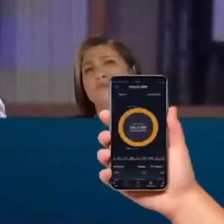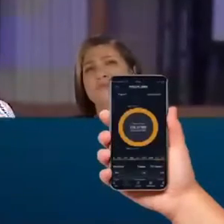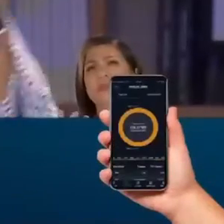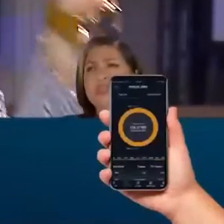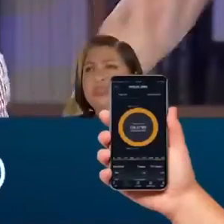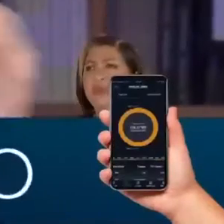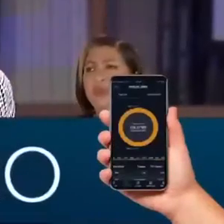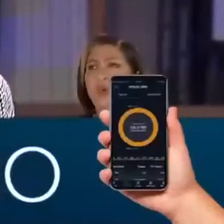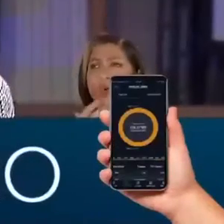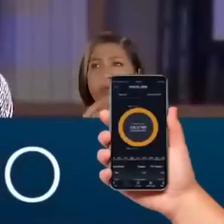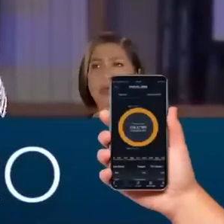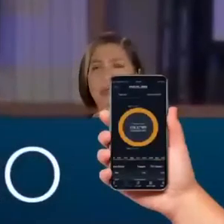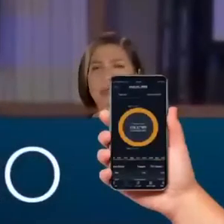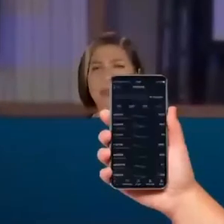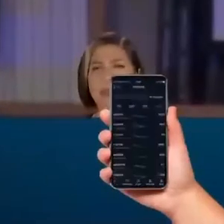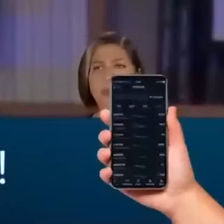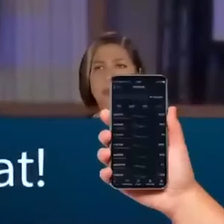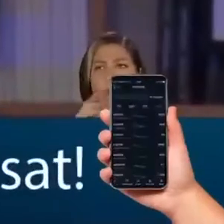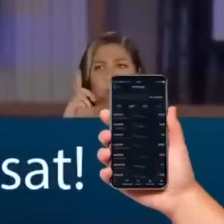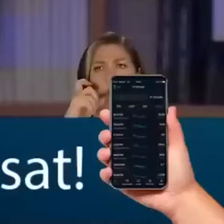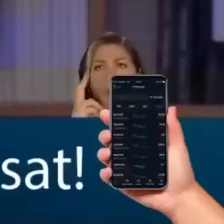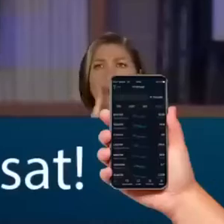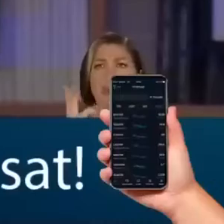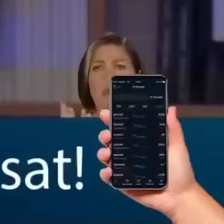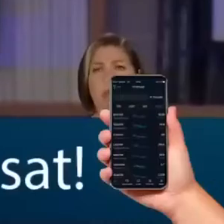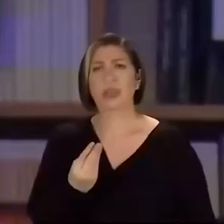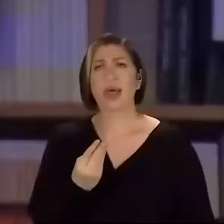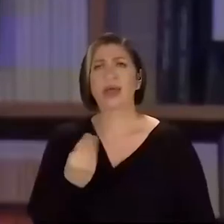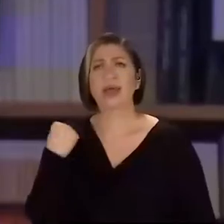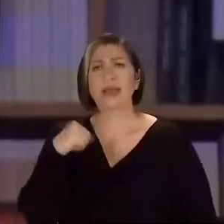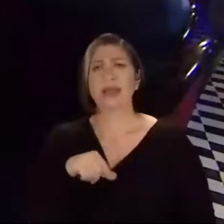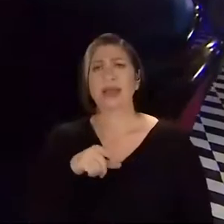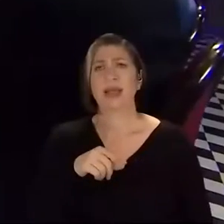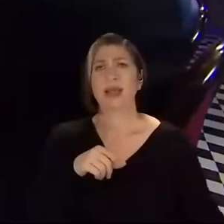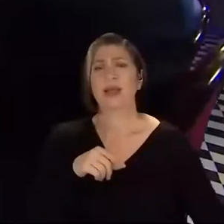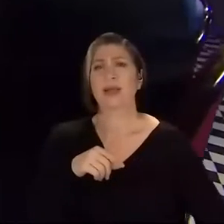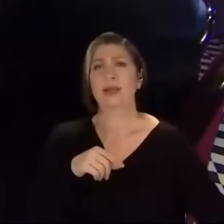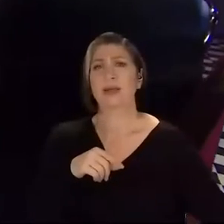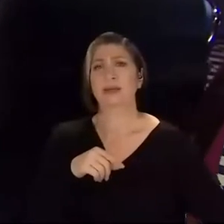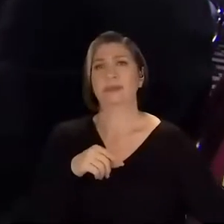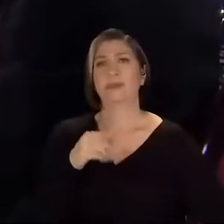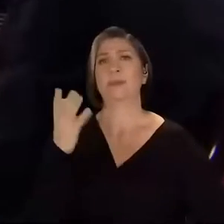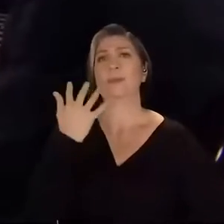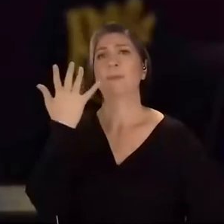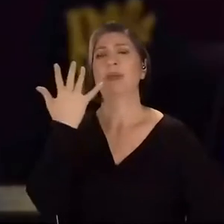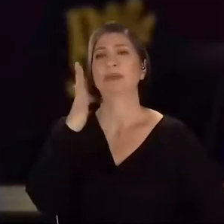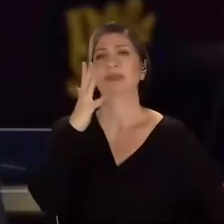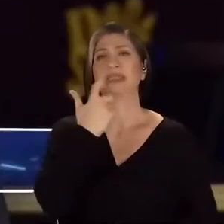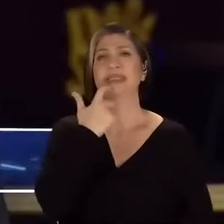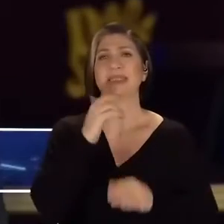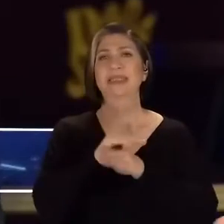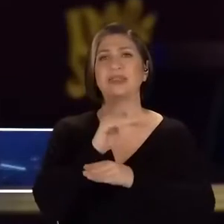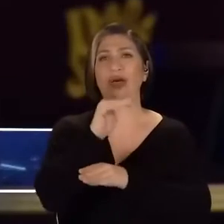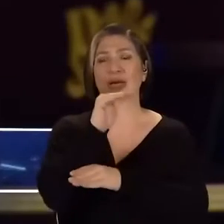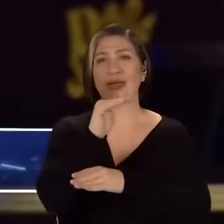çekiyor. Yüksek şahsiyetler yine köşeyi dönüyorlar. Okan Bey, son örneğin 5000 yıldır yaşayan ve